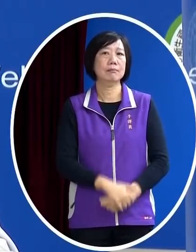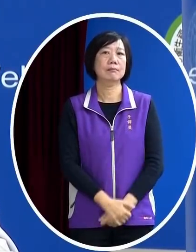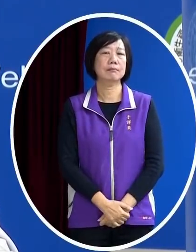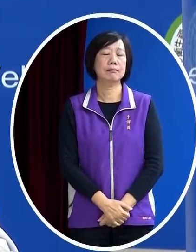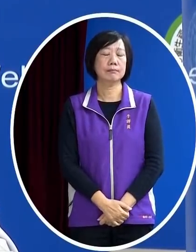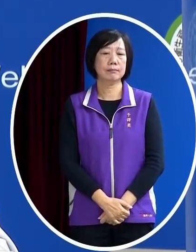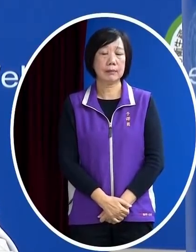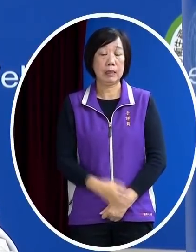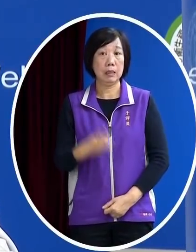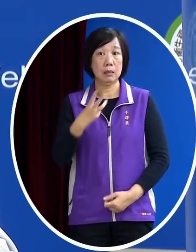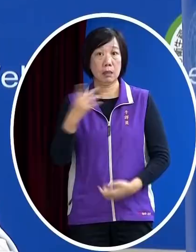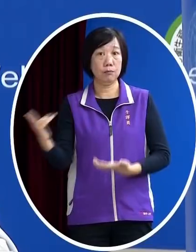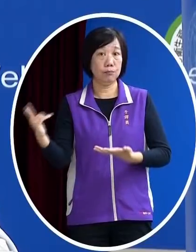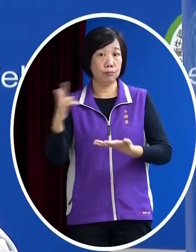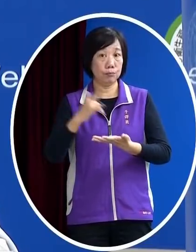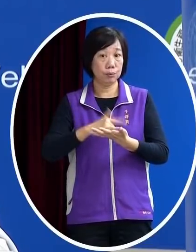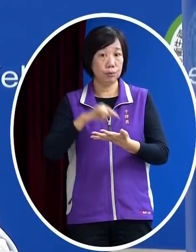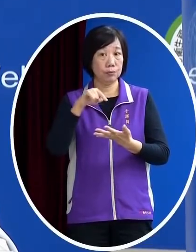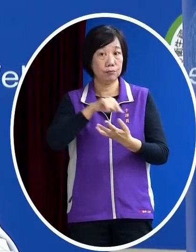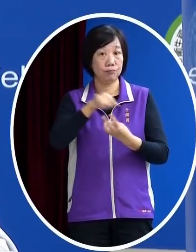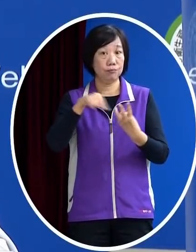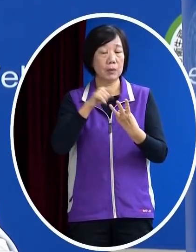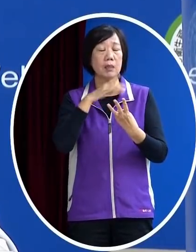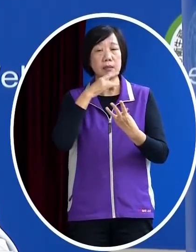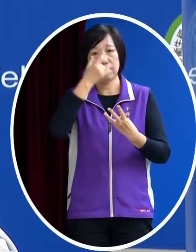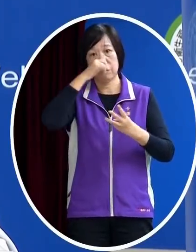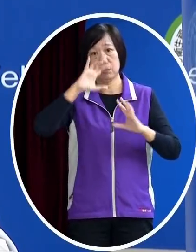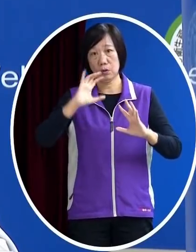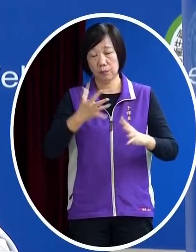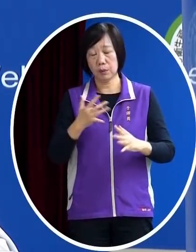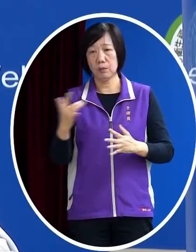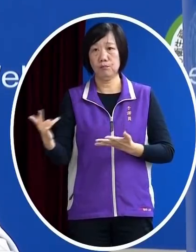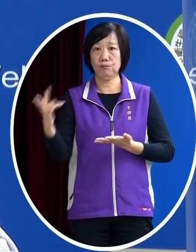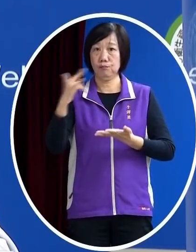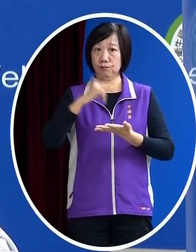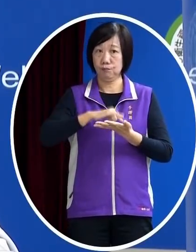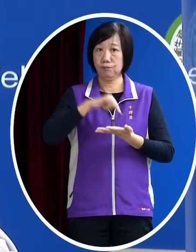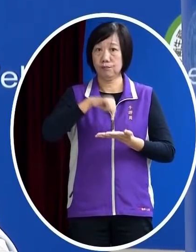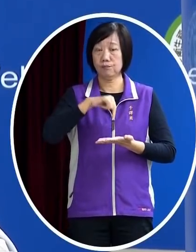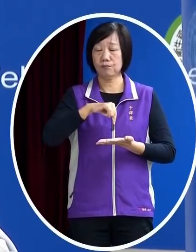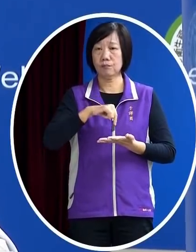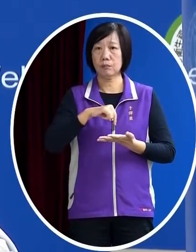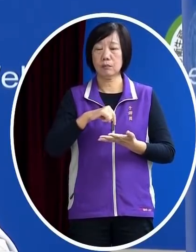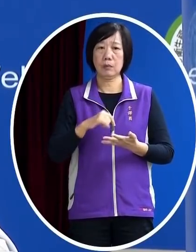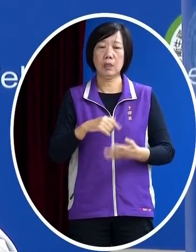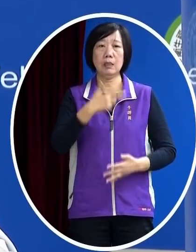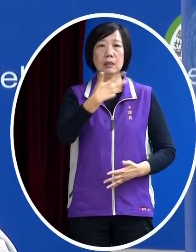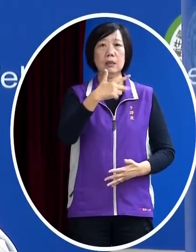那个境外移入的个案都是从菲律宾入境的哈。那